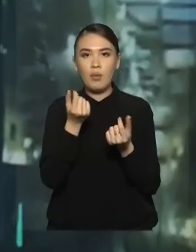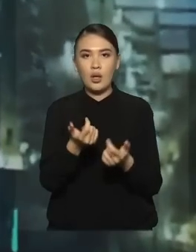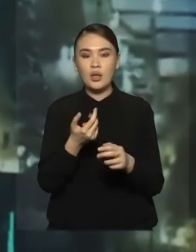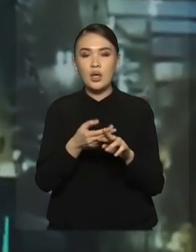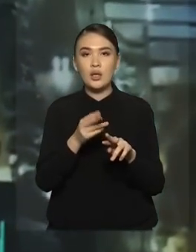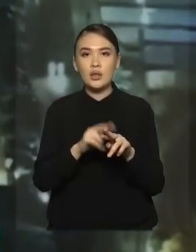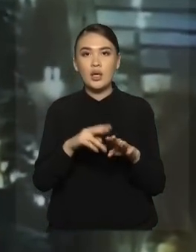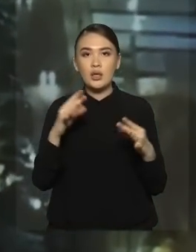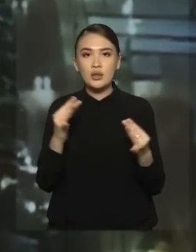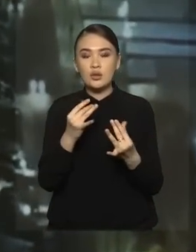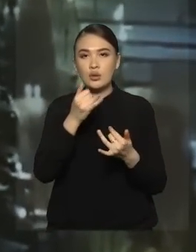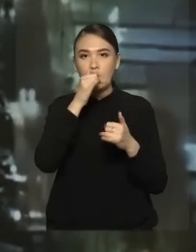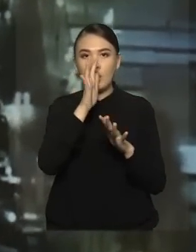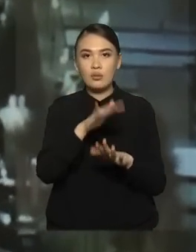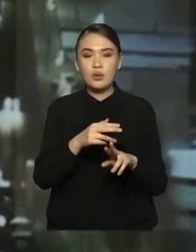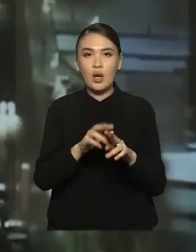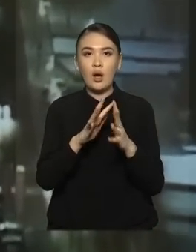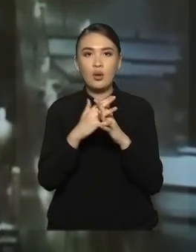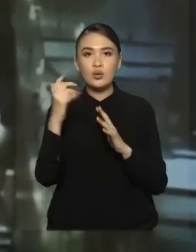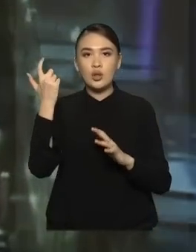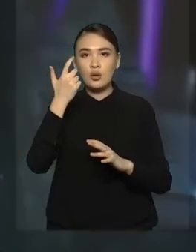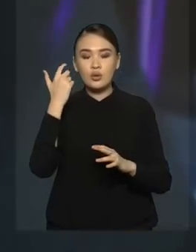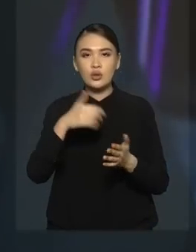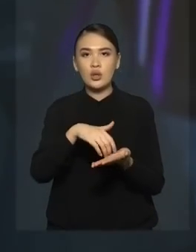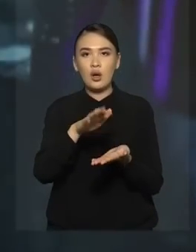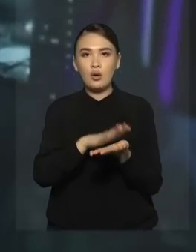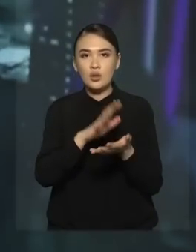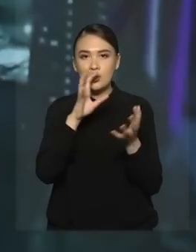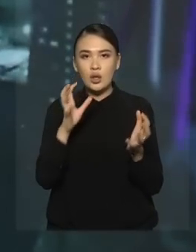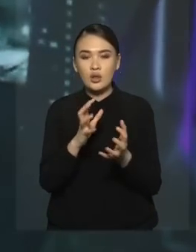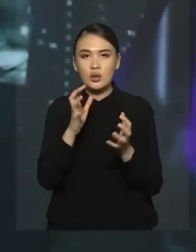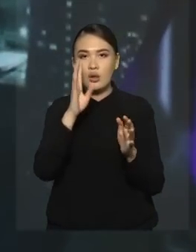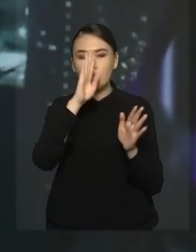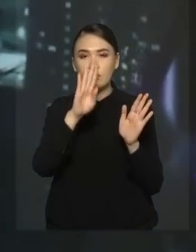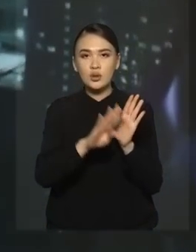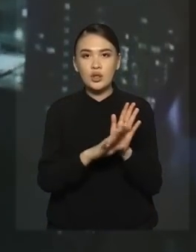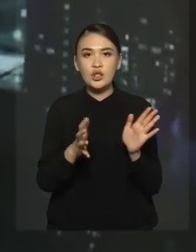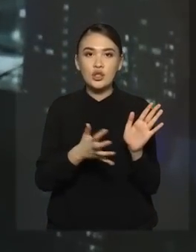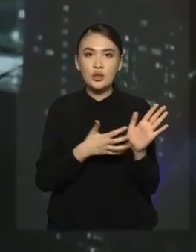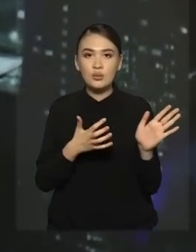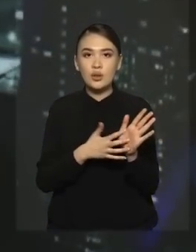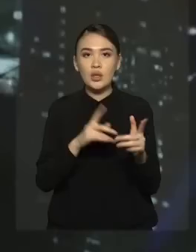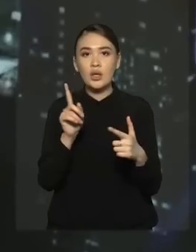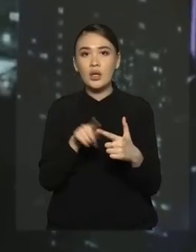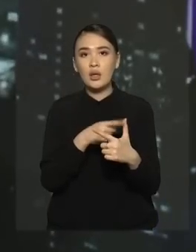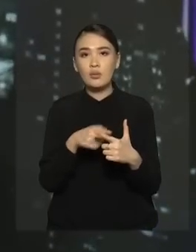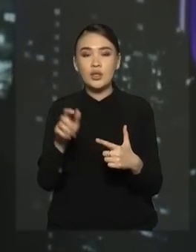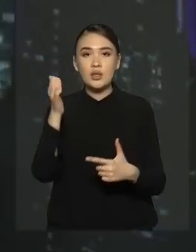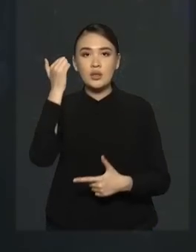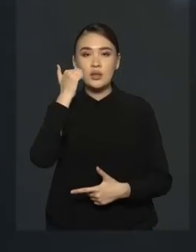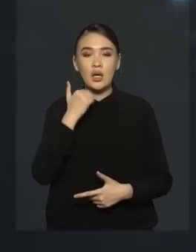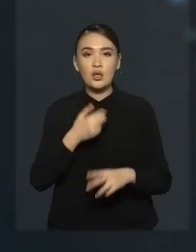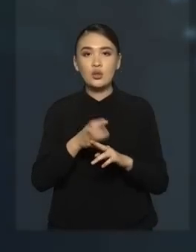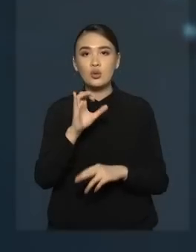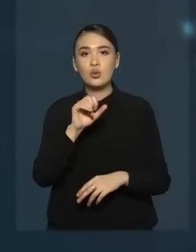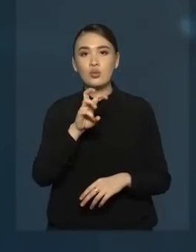önümderden kızıgın kore almay otur. Masal, aul şaruashlığı tavarların saxtau koymaları jetispeyd nemese әбден тозған.